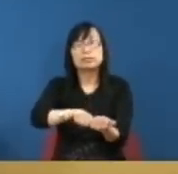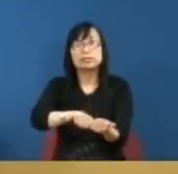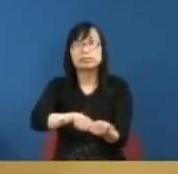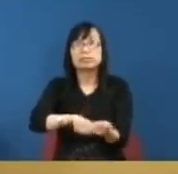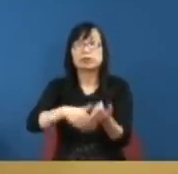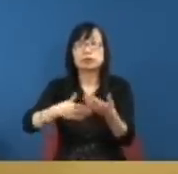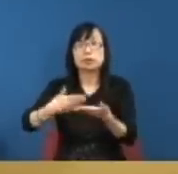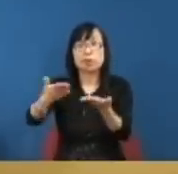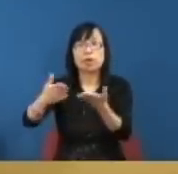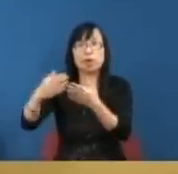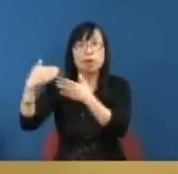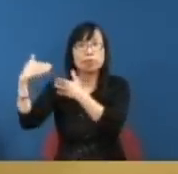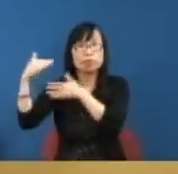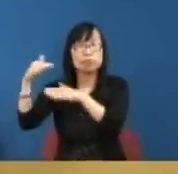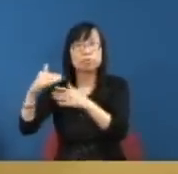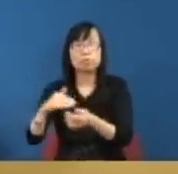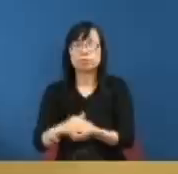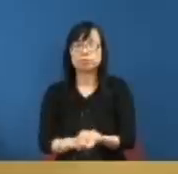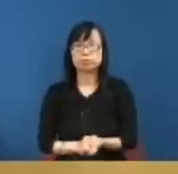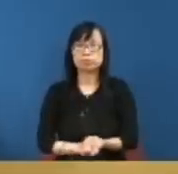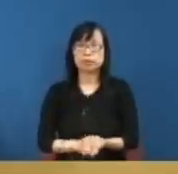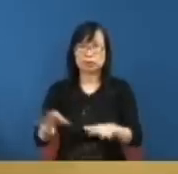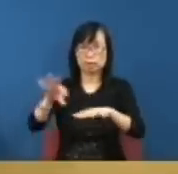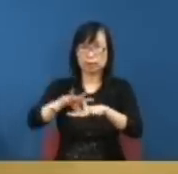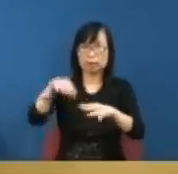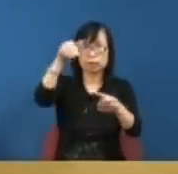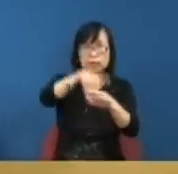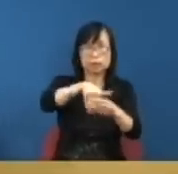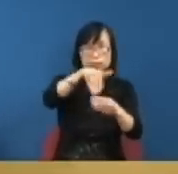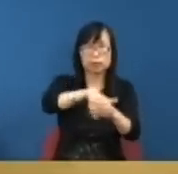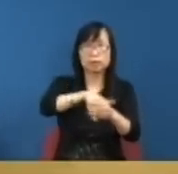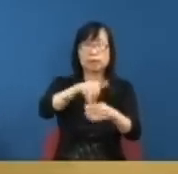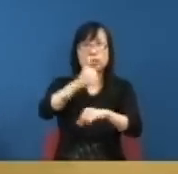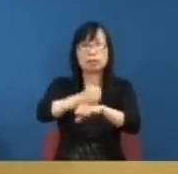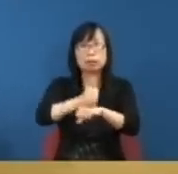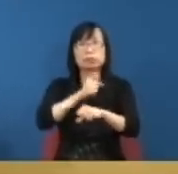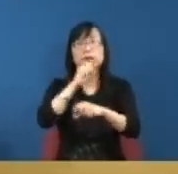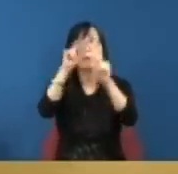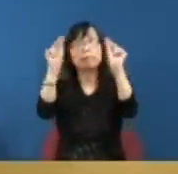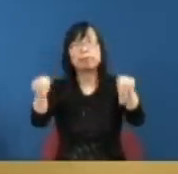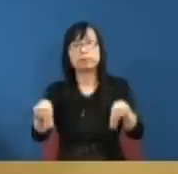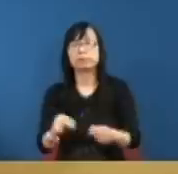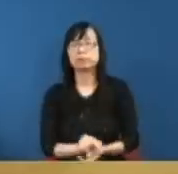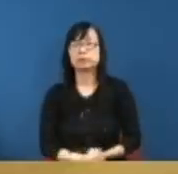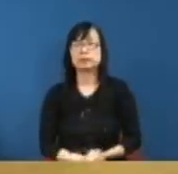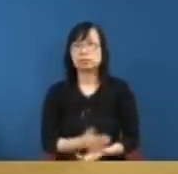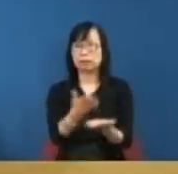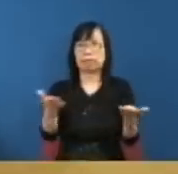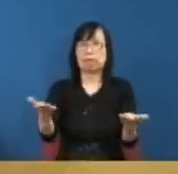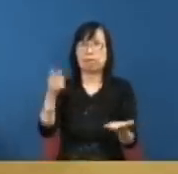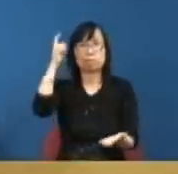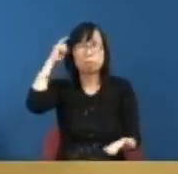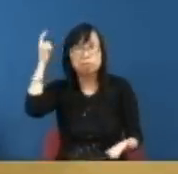對外輸出同埋呢個金融投機造成嘅泡沫經濟又有問題。咁所以其實大家要諗一諗，就